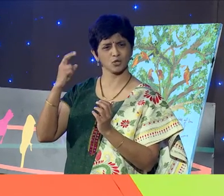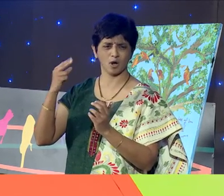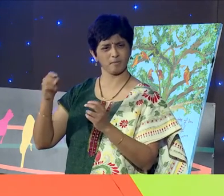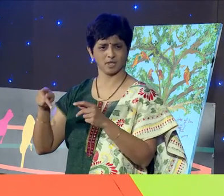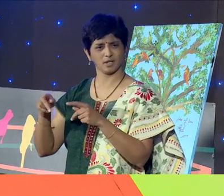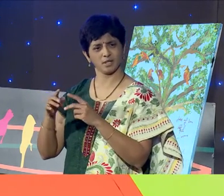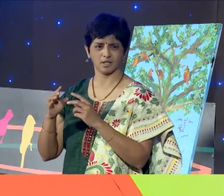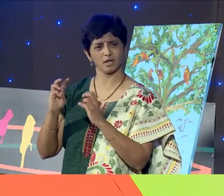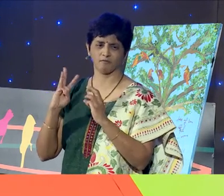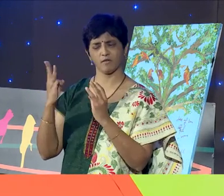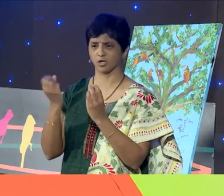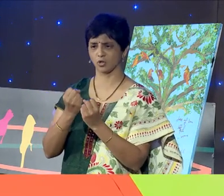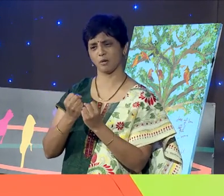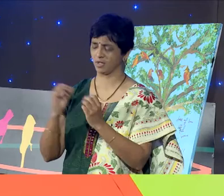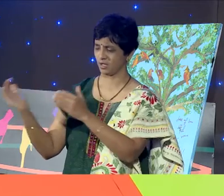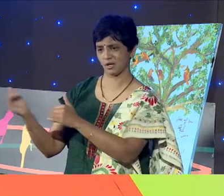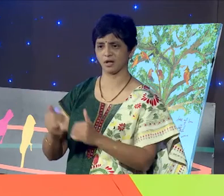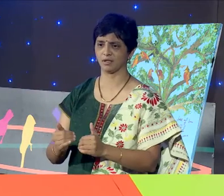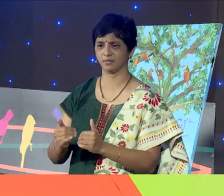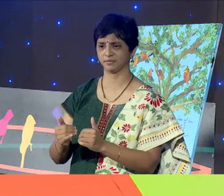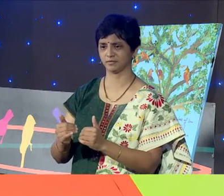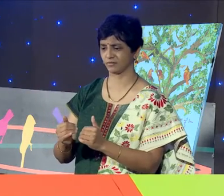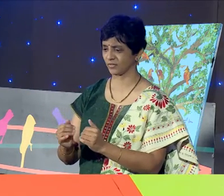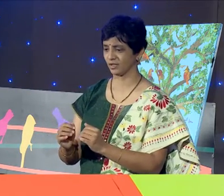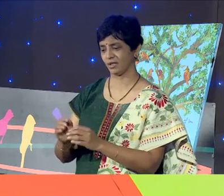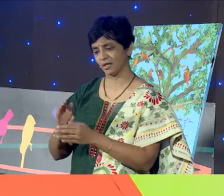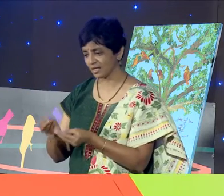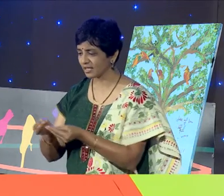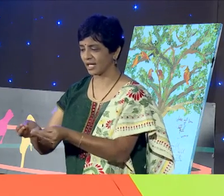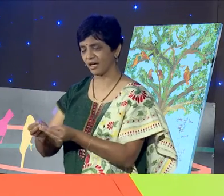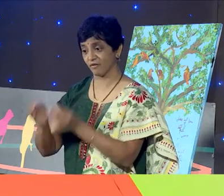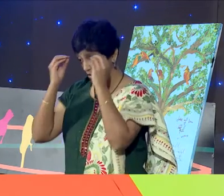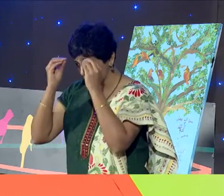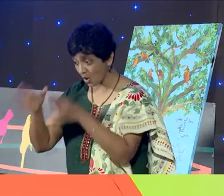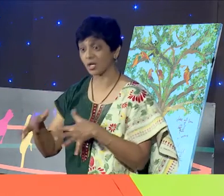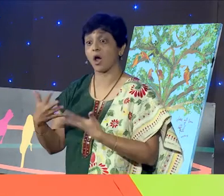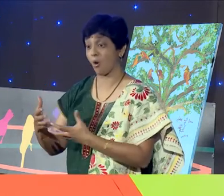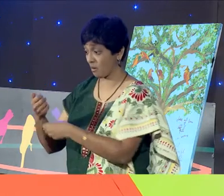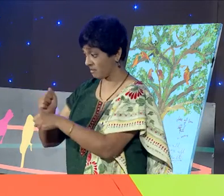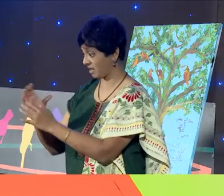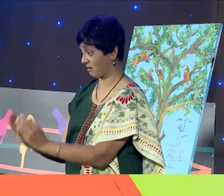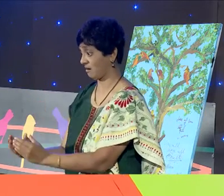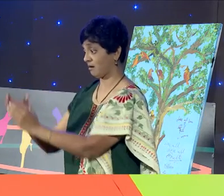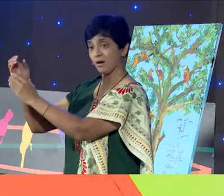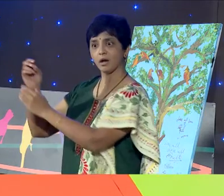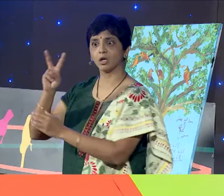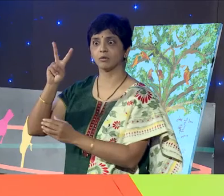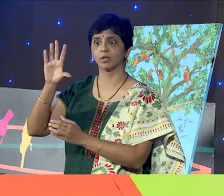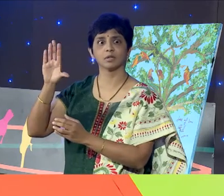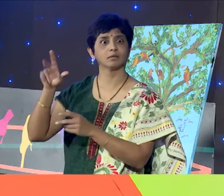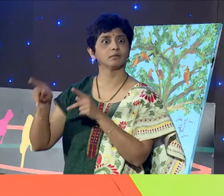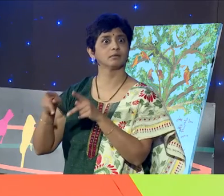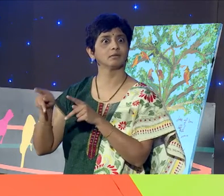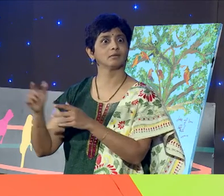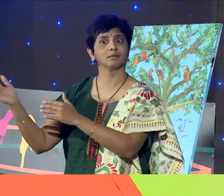सकें। ऐसा करते करते काम बढ़ने लगा, उनको काम सिखाया, 25 लोगों की संख्या हो गई,